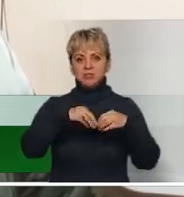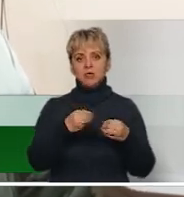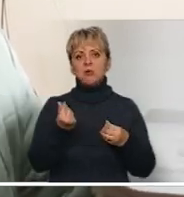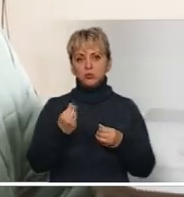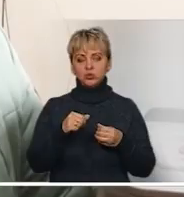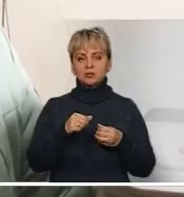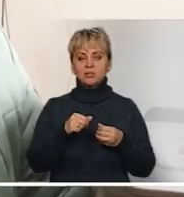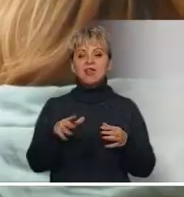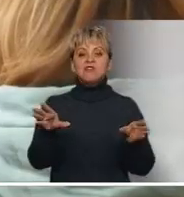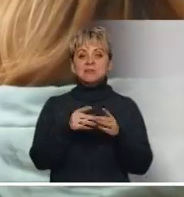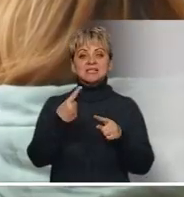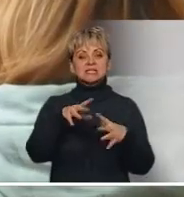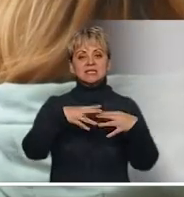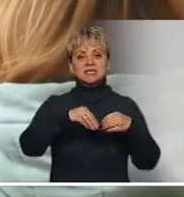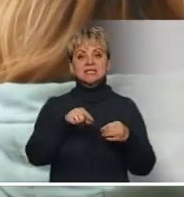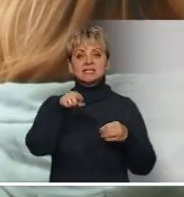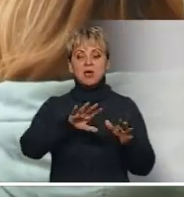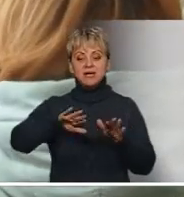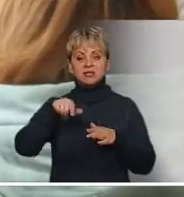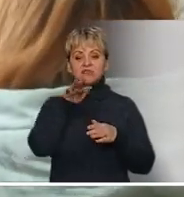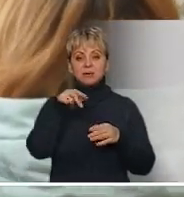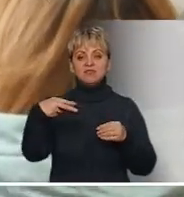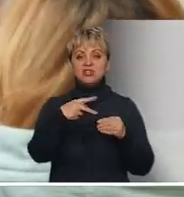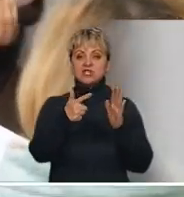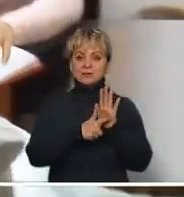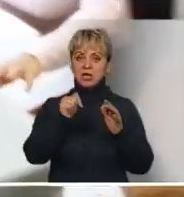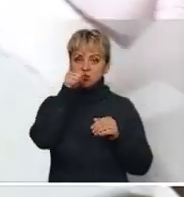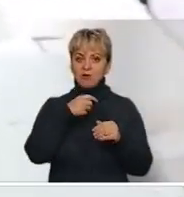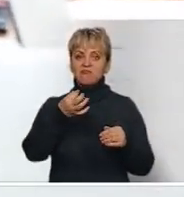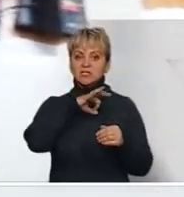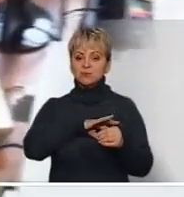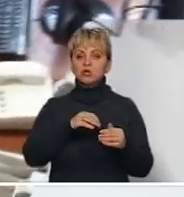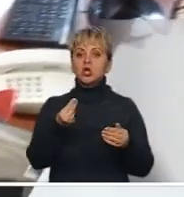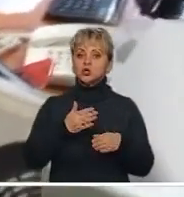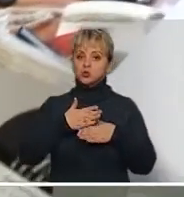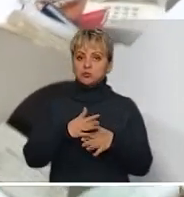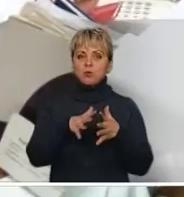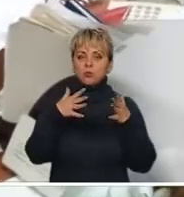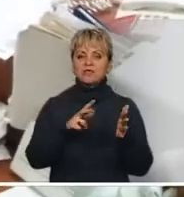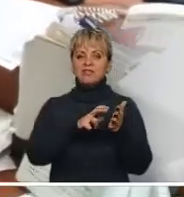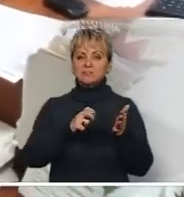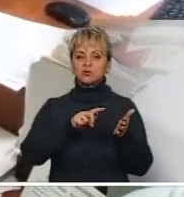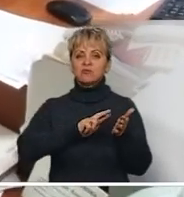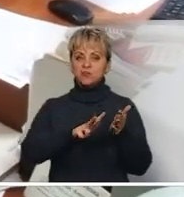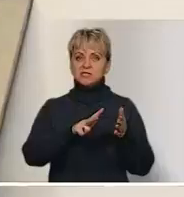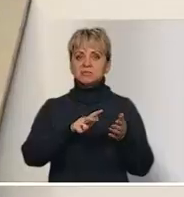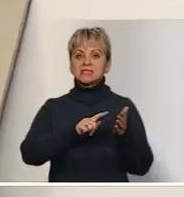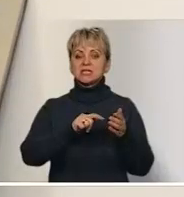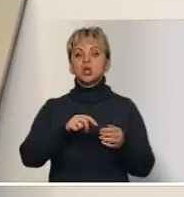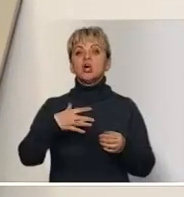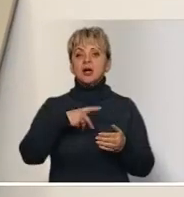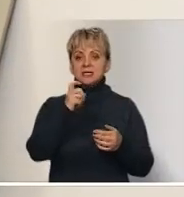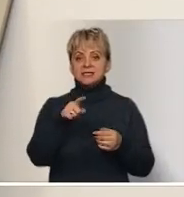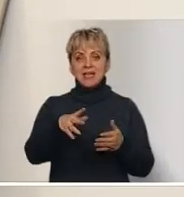нашем семейном бюджете. Вместе с этой семьей за истекший период 2017-го воспользовались субсидией более